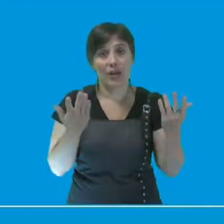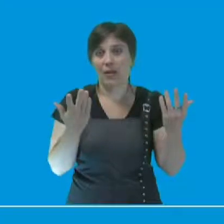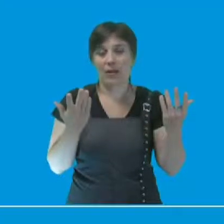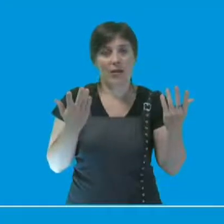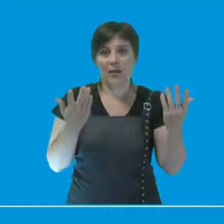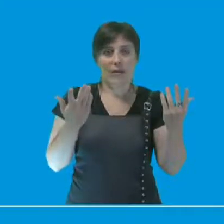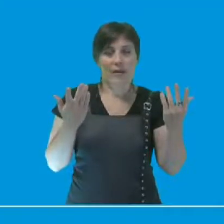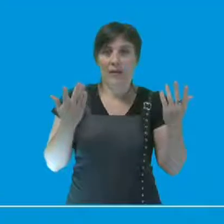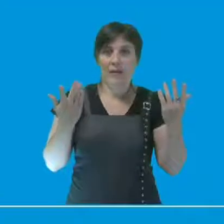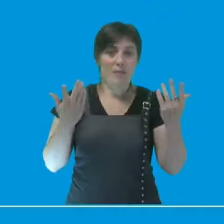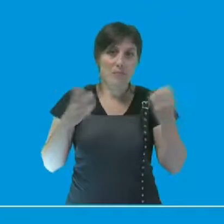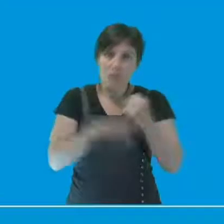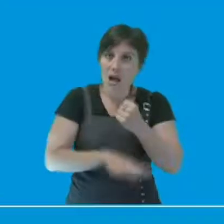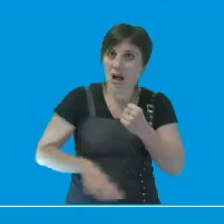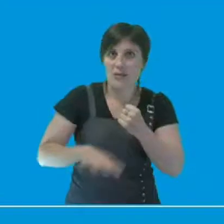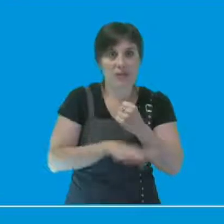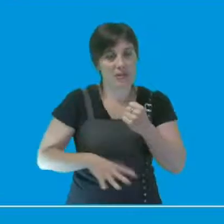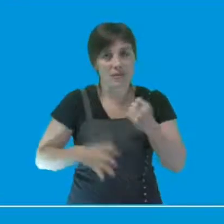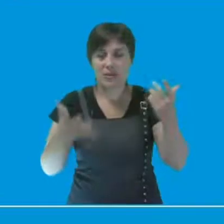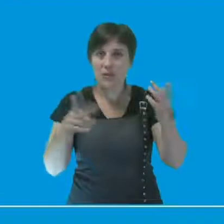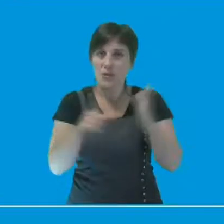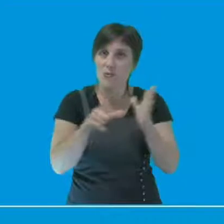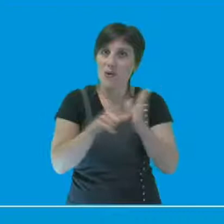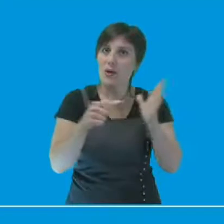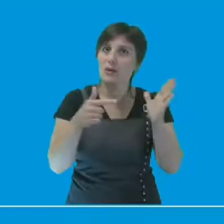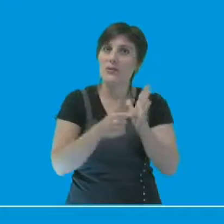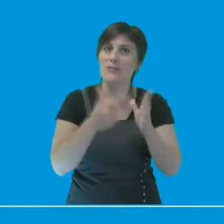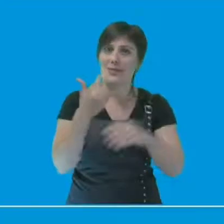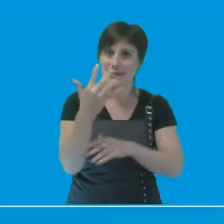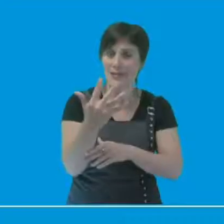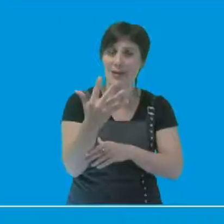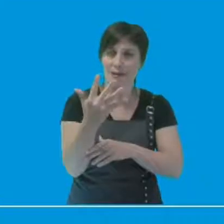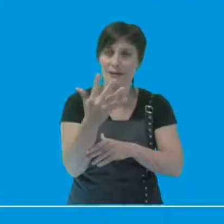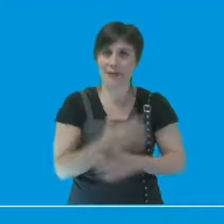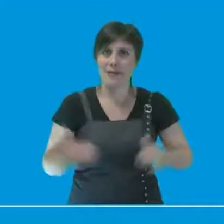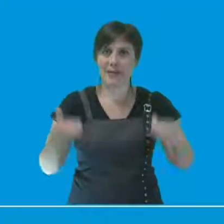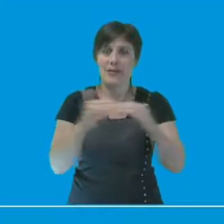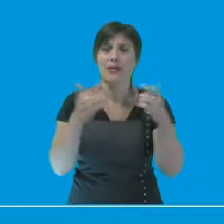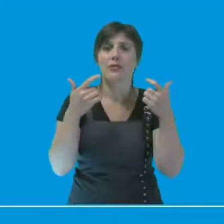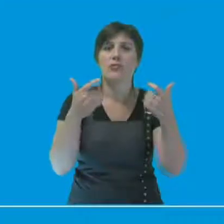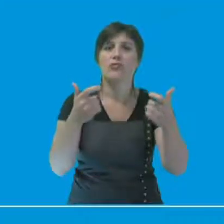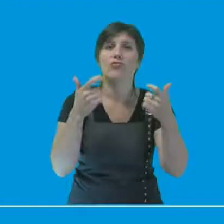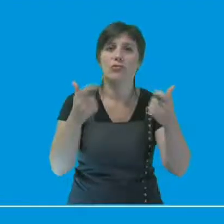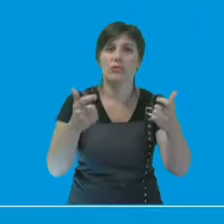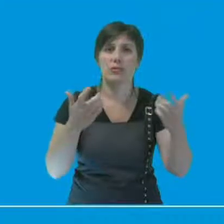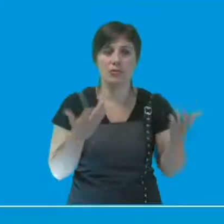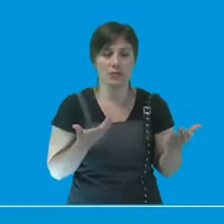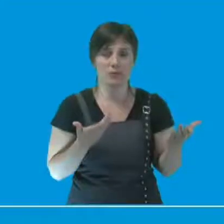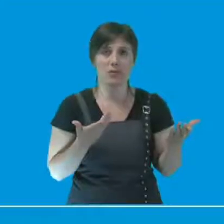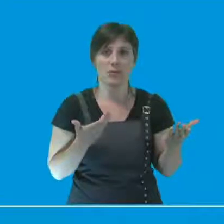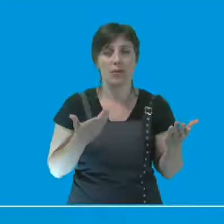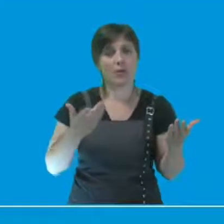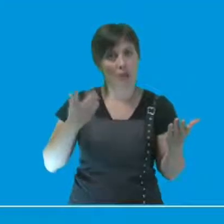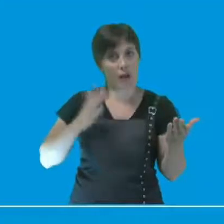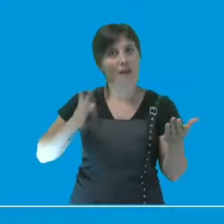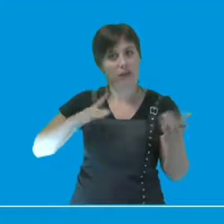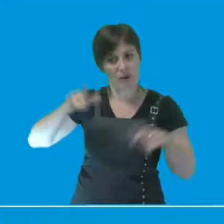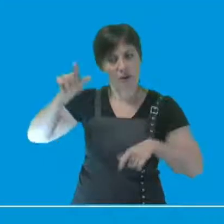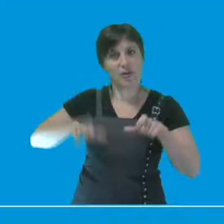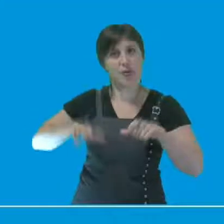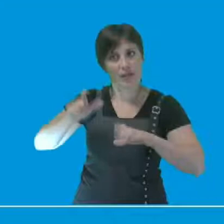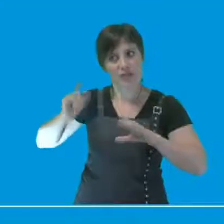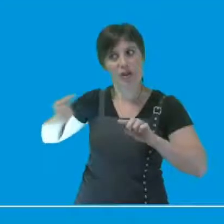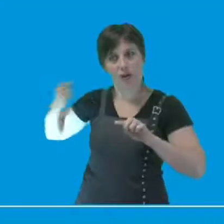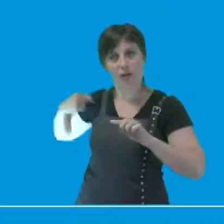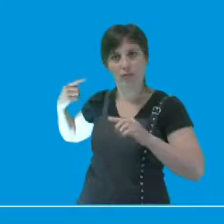obligations de la loi pour l'égalité des droits et des chances de 2005, dans la constance des actions de vos prédécesseurs. Vous